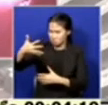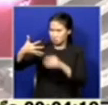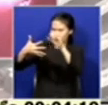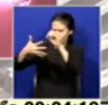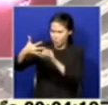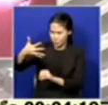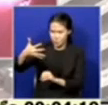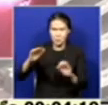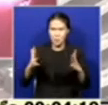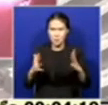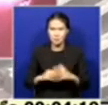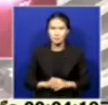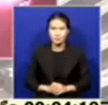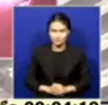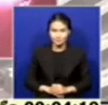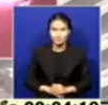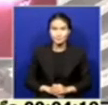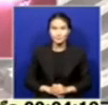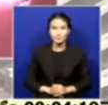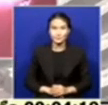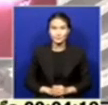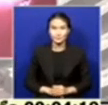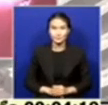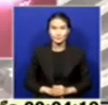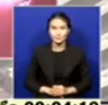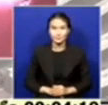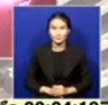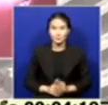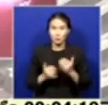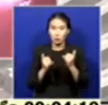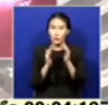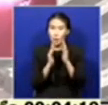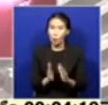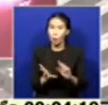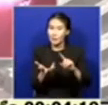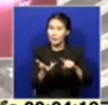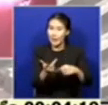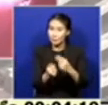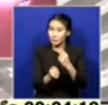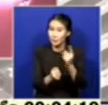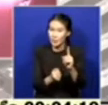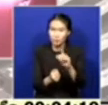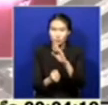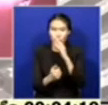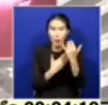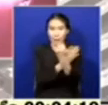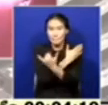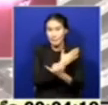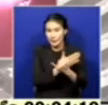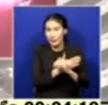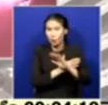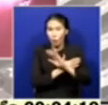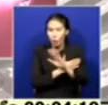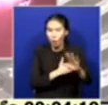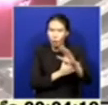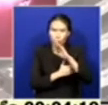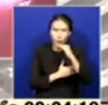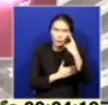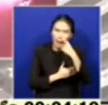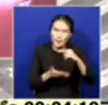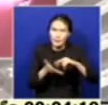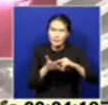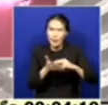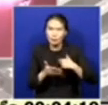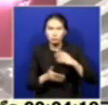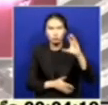ดียวกันก็ไม่มีการคือสมัครนะหรือแจ้งความทำนองว่าขอสถานะผู้ลี้ภัยจากคุณวันเฉลิมด้ว